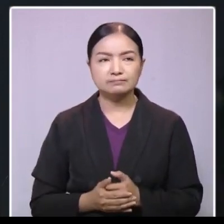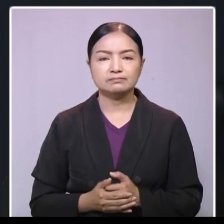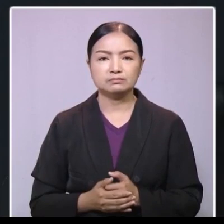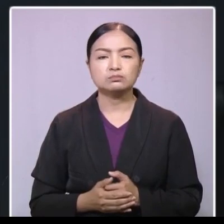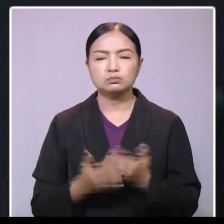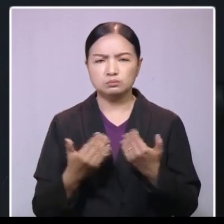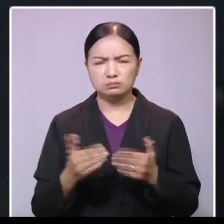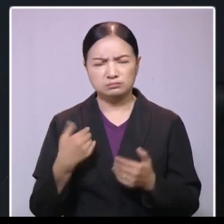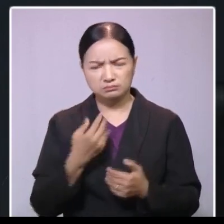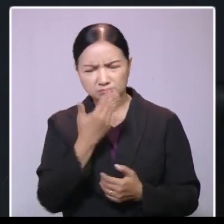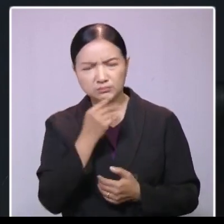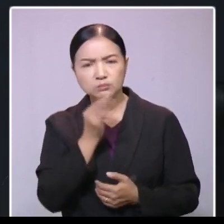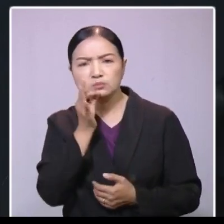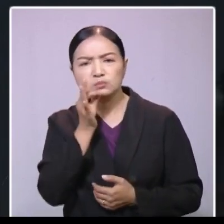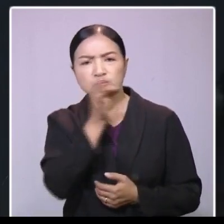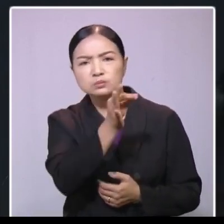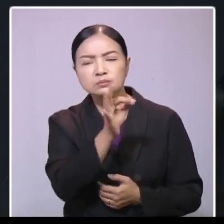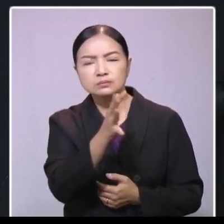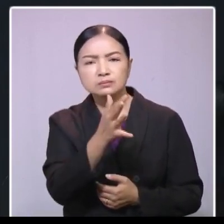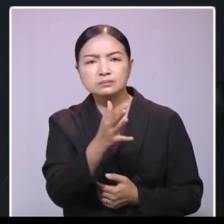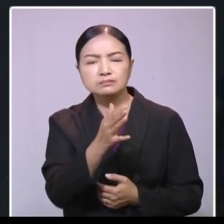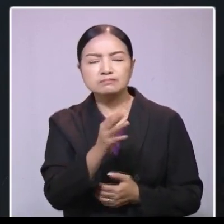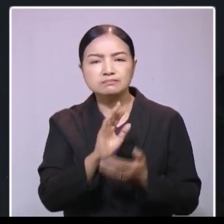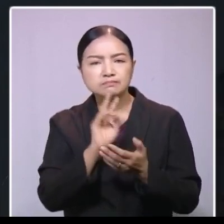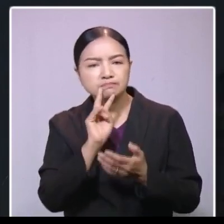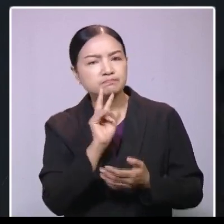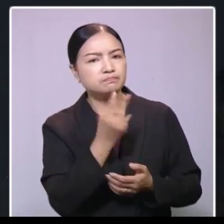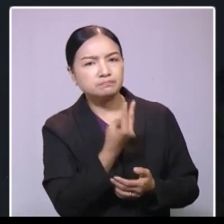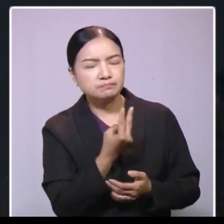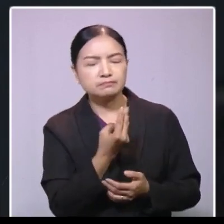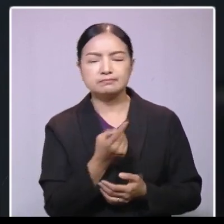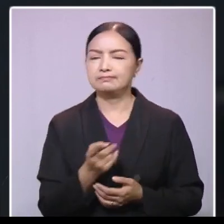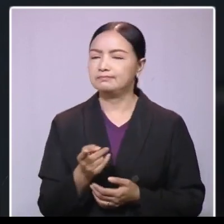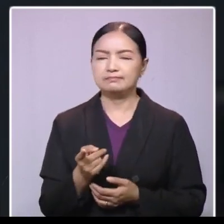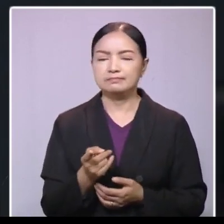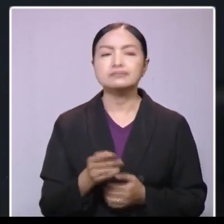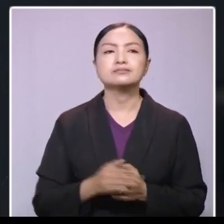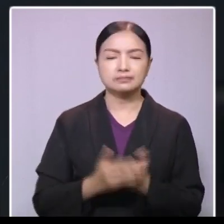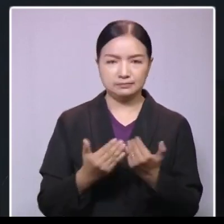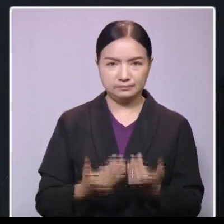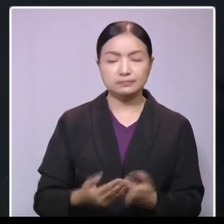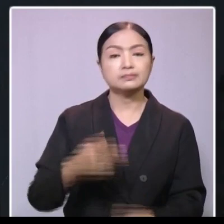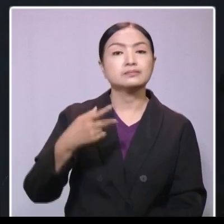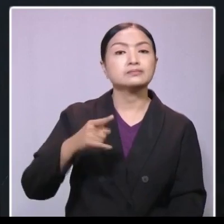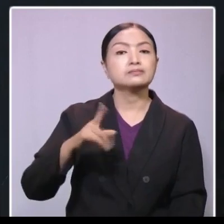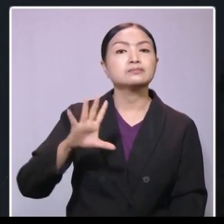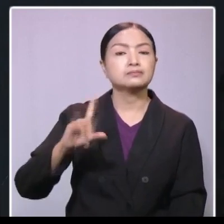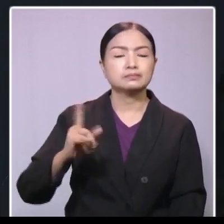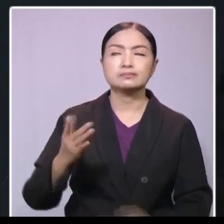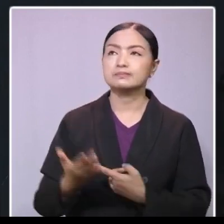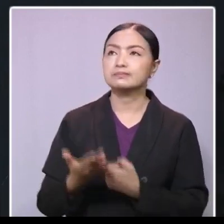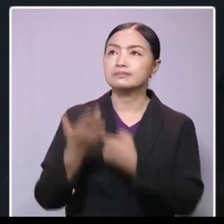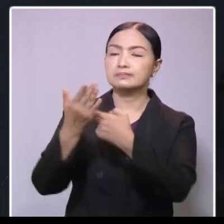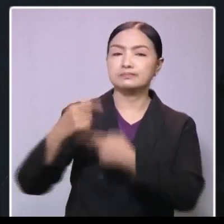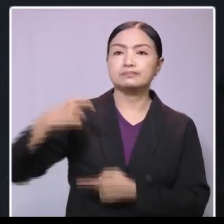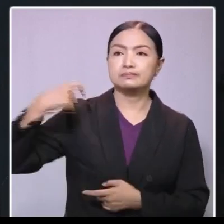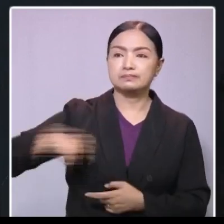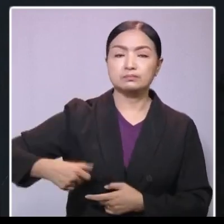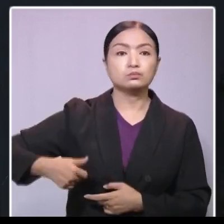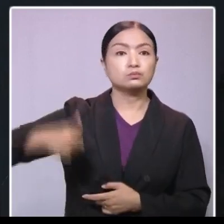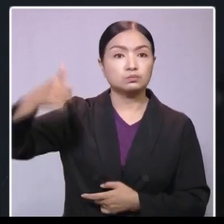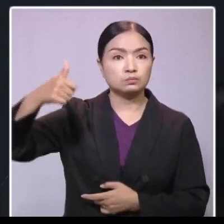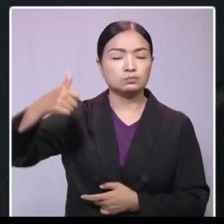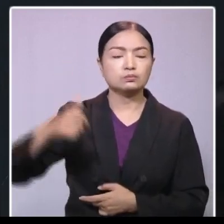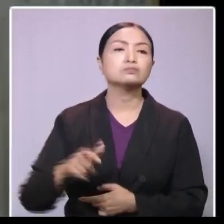ฟ้องคดีฮะซึ่งคดีนี้เนี่ยคุณผู้ชมคณะกรรมการปปชมีหนังสือถึงอัยการสูงสุดนะครับขอให้ดำเนินคดี